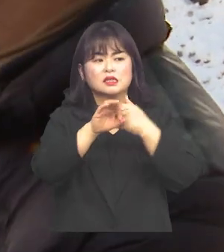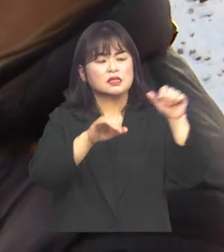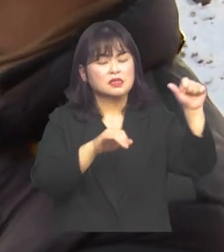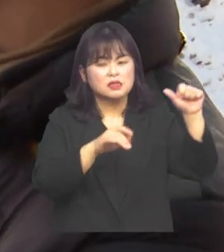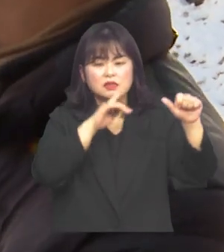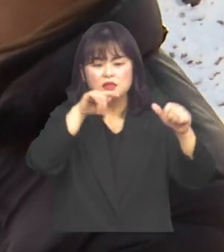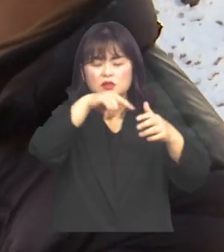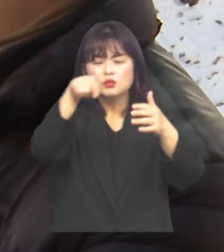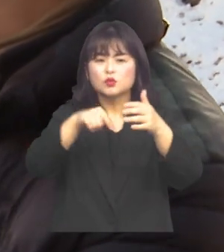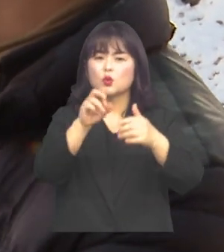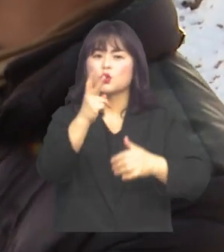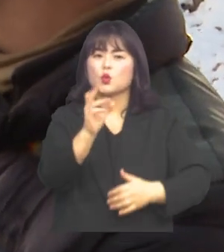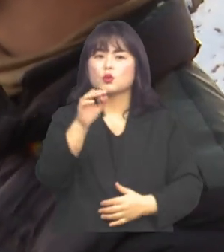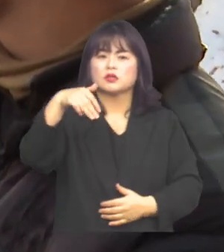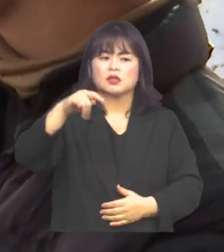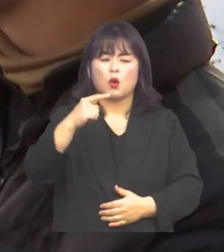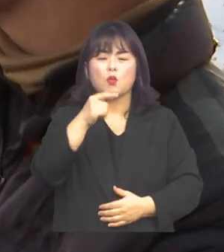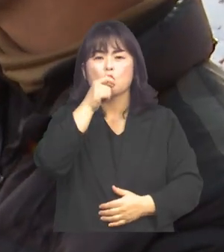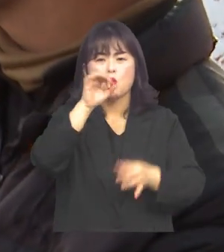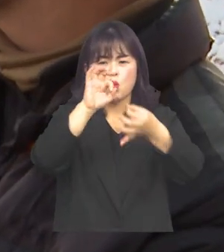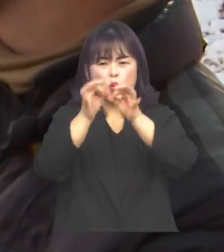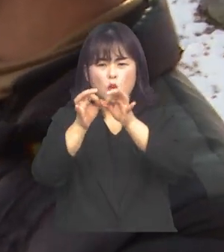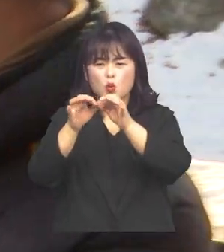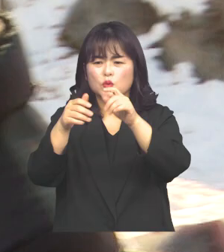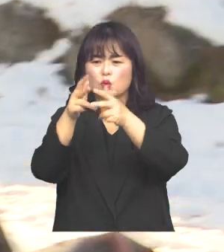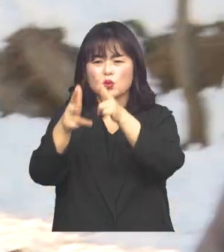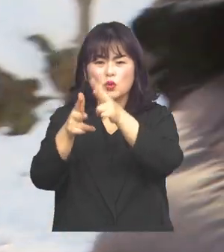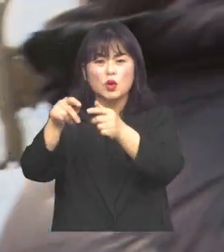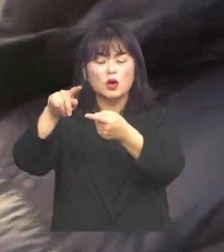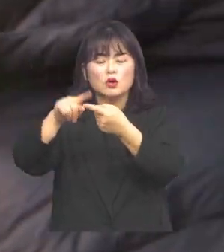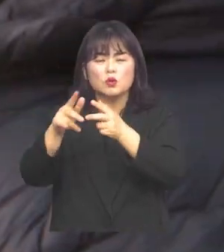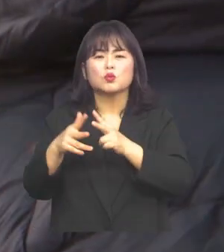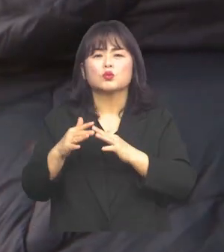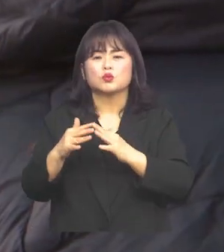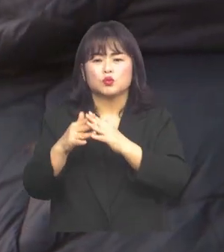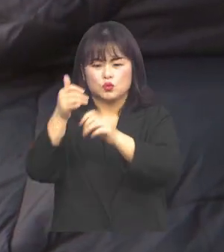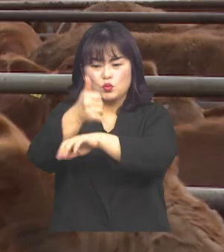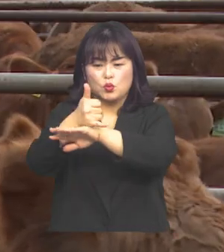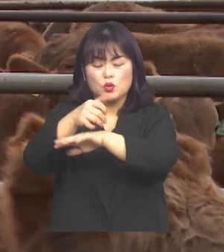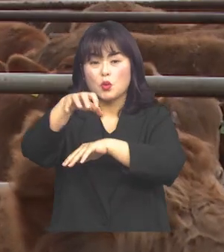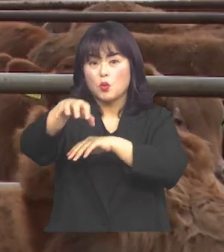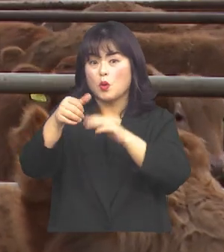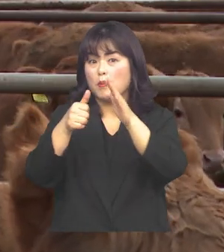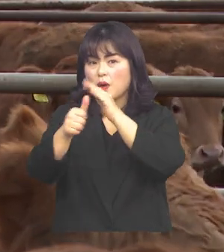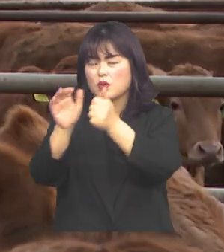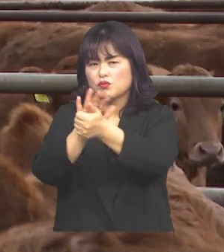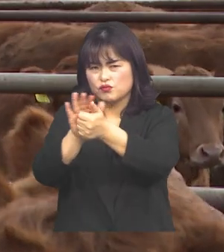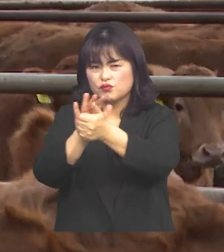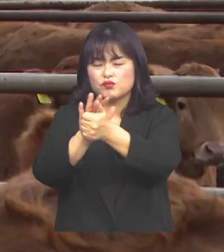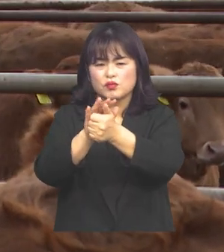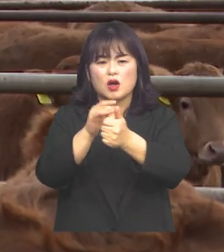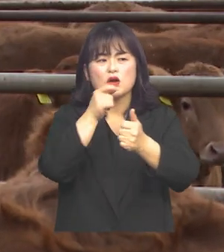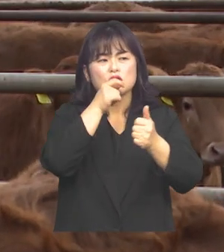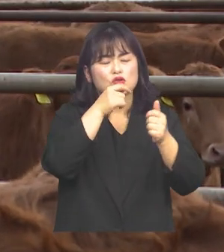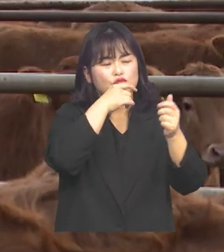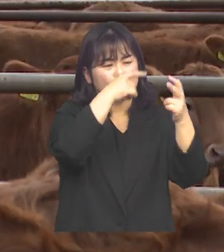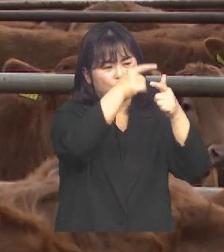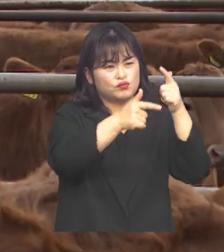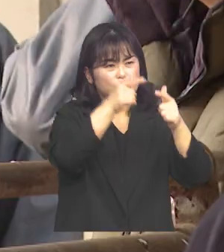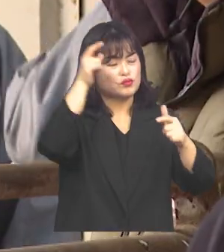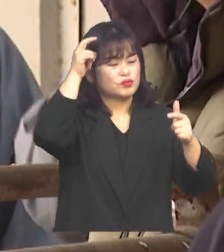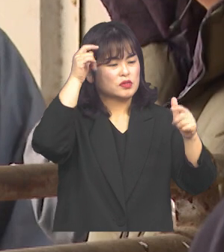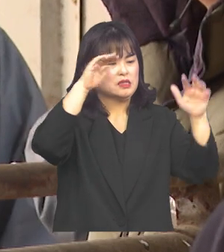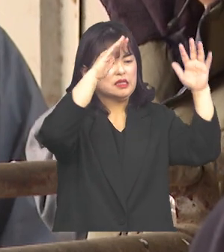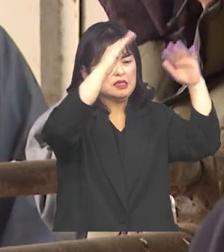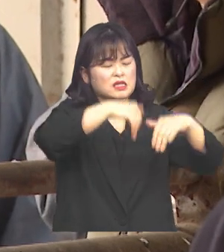전파되는 피해를 입은 백안면 용천리의 포도 농가를 찾아 위로의 뜻을 전했습니다. 이어 축사 왼쪽 지붕이 완전히